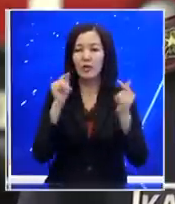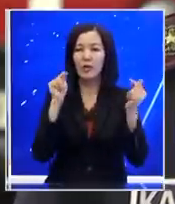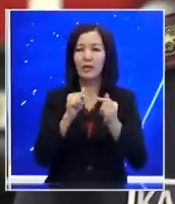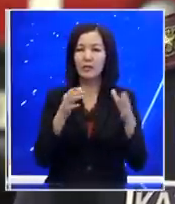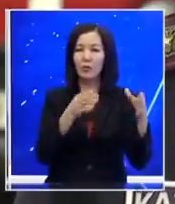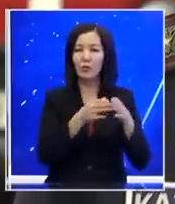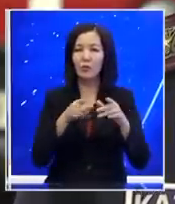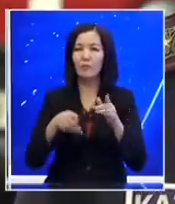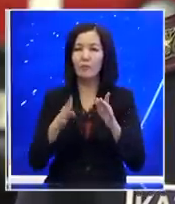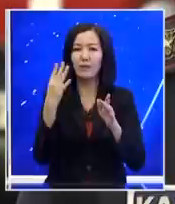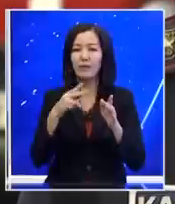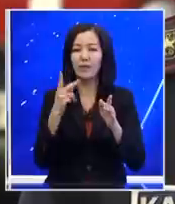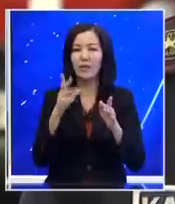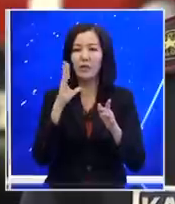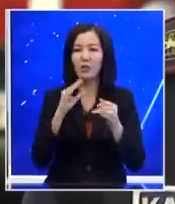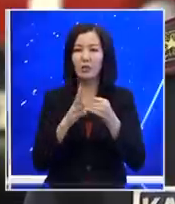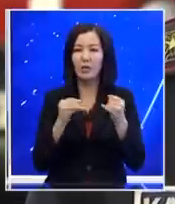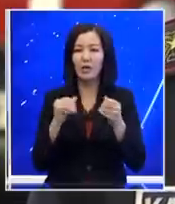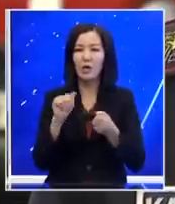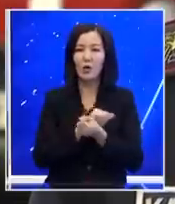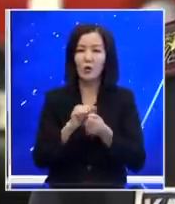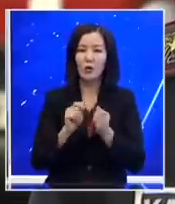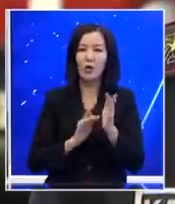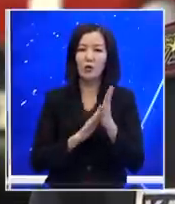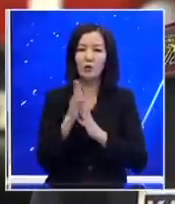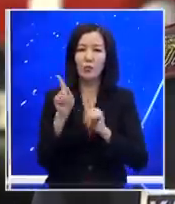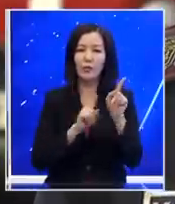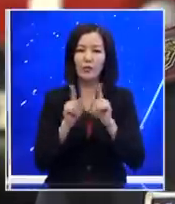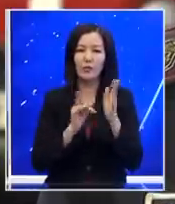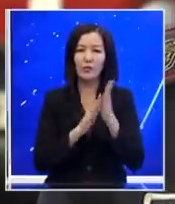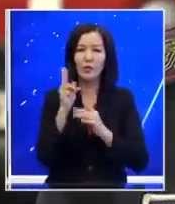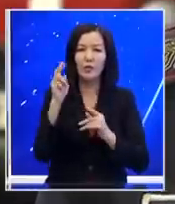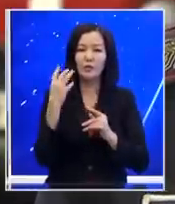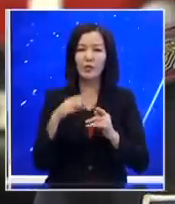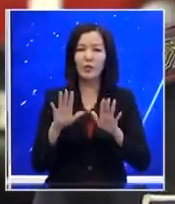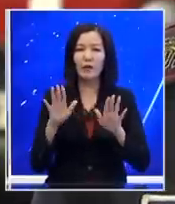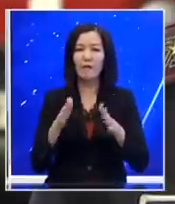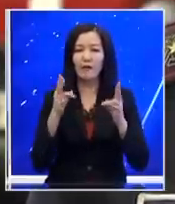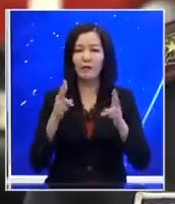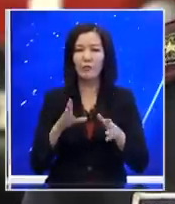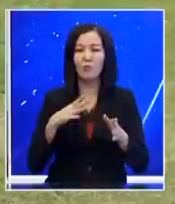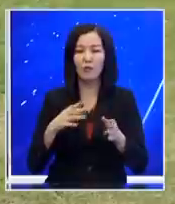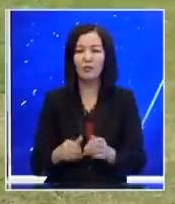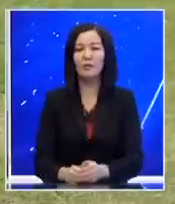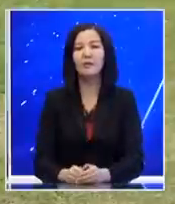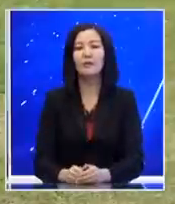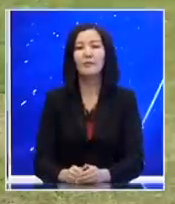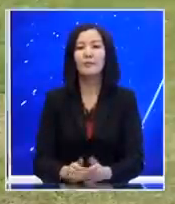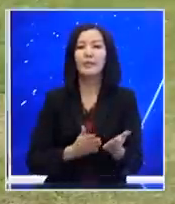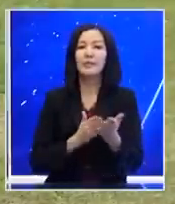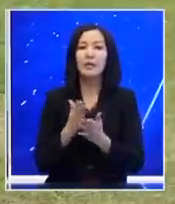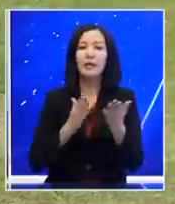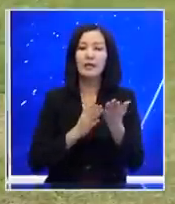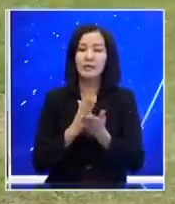құрылымдар 1042 гектар аумақта құрғақ шөп жануының 254 оқиғасына шығып, қызыл жалында ауыздықтады. Сала